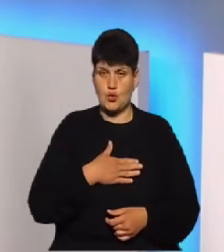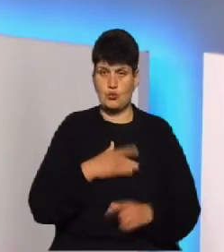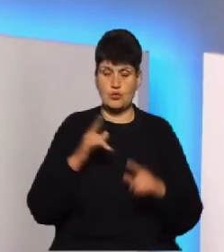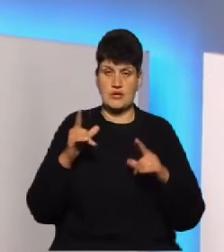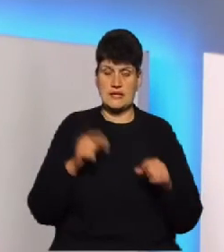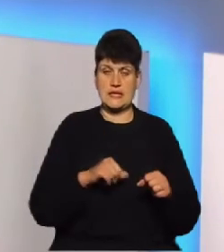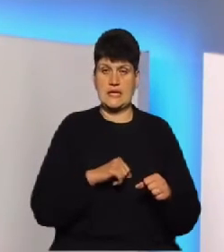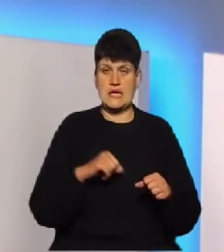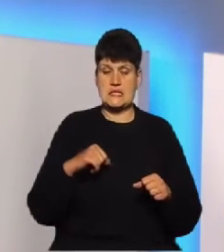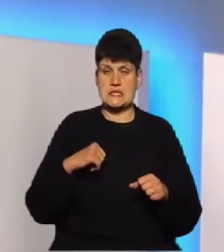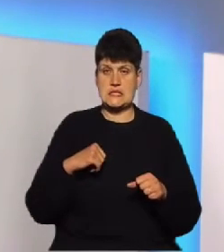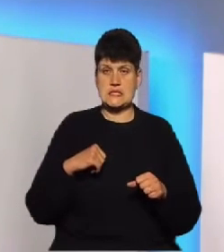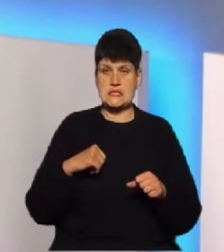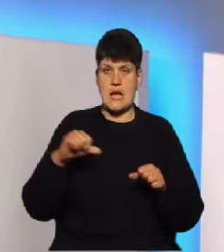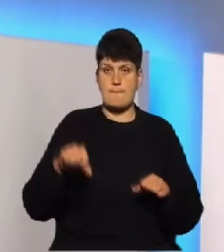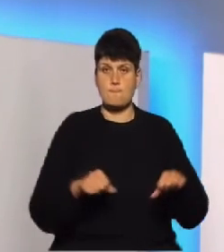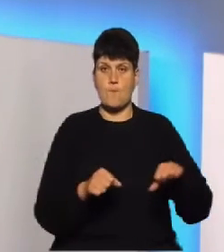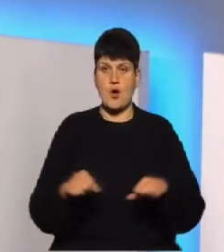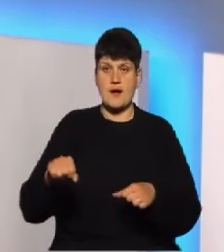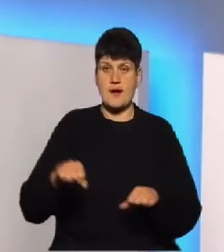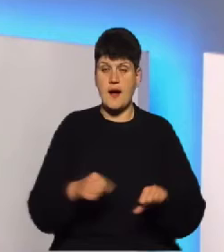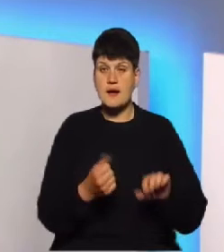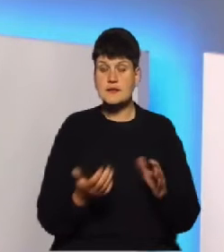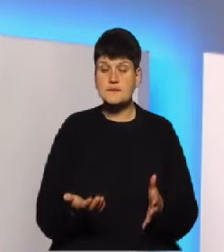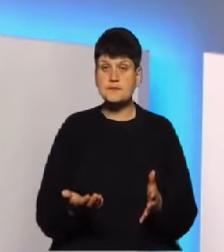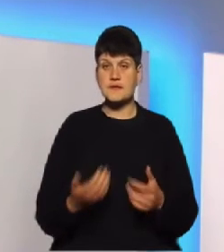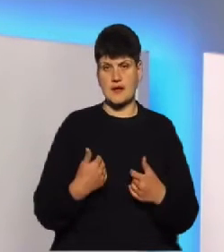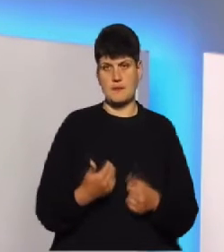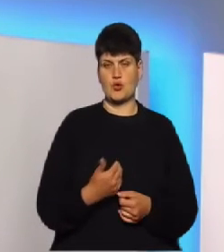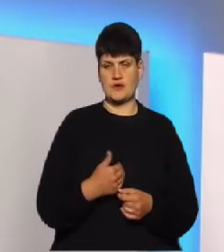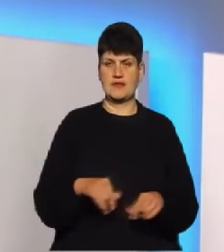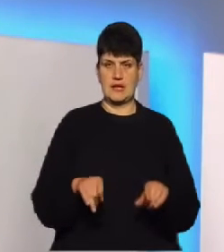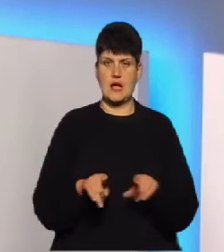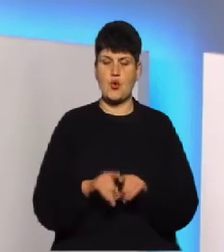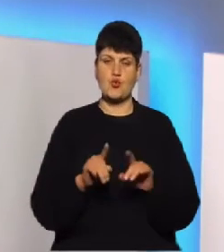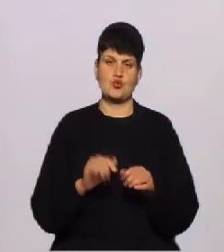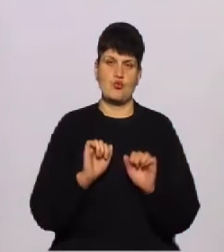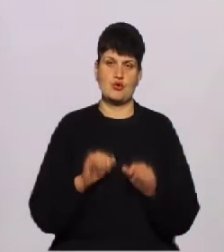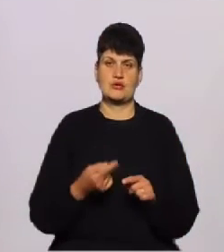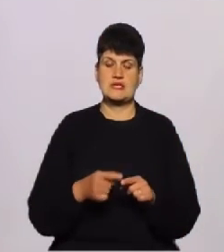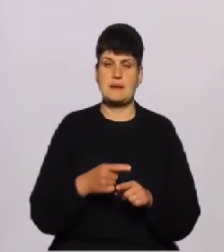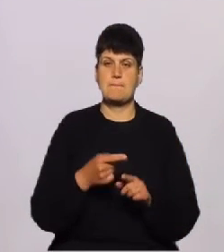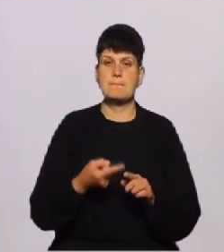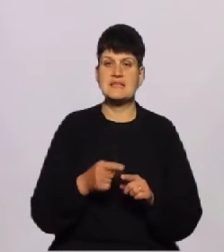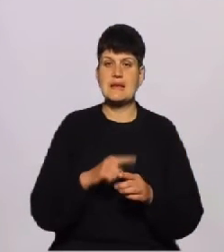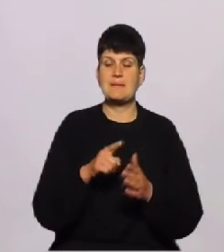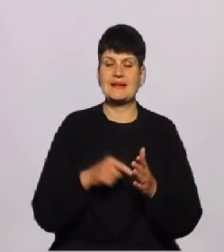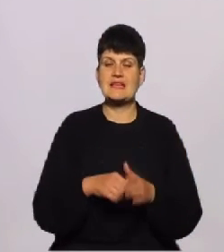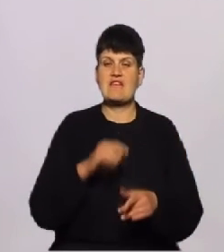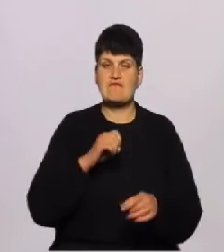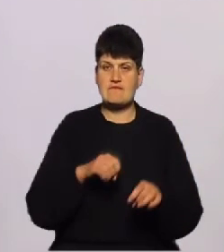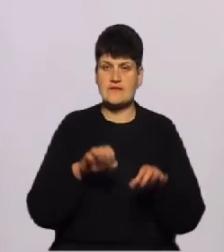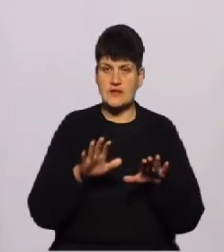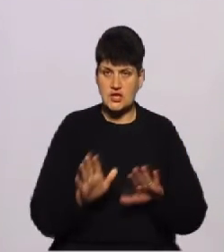є можливість. Тому, ну, не, ну, я би хотів також, щоб, як можна скоріше, це питання вирішилось. Якщо говорити про